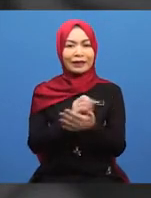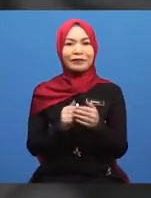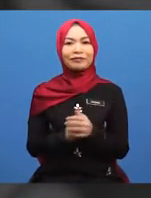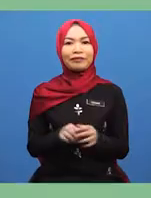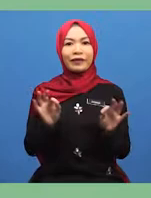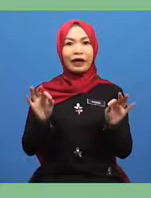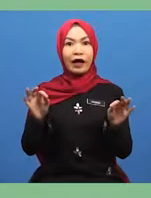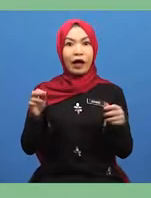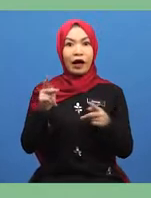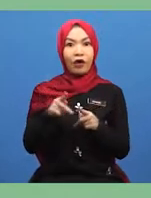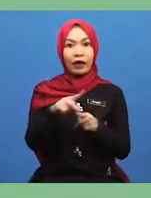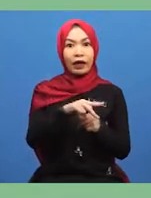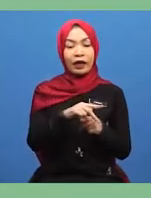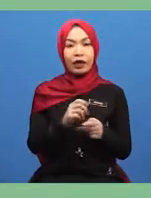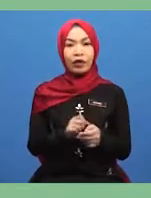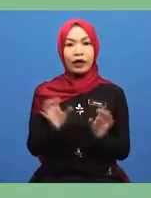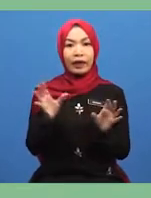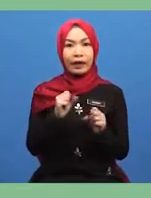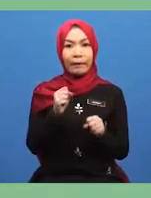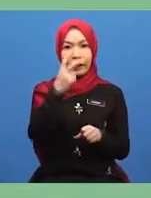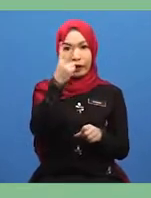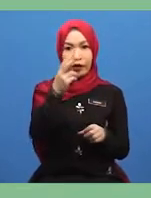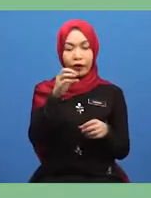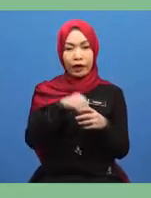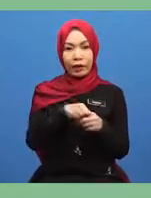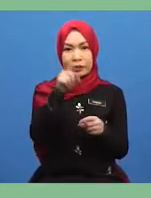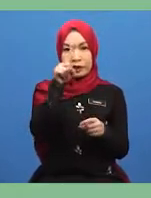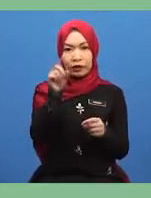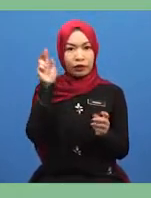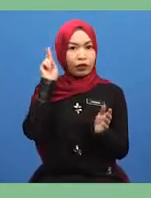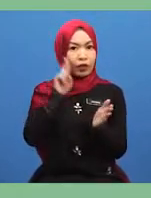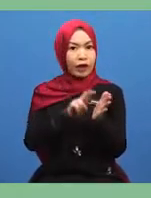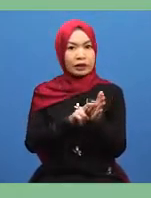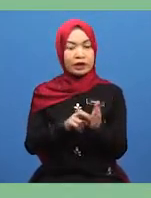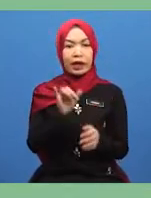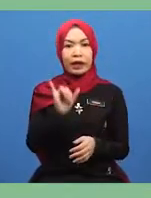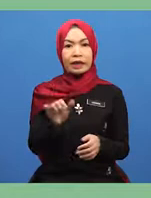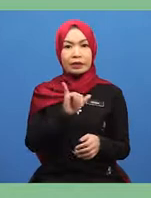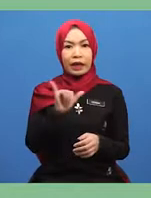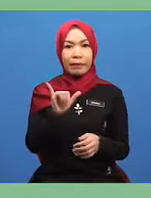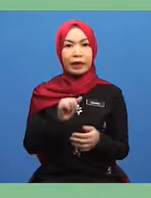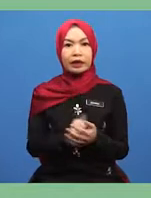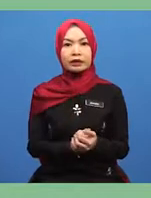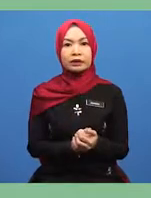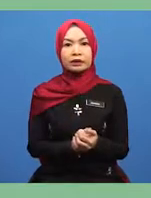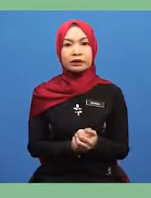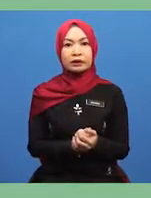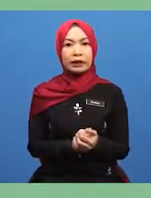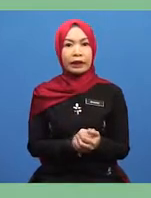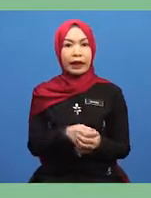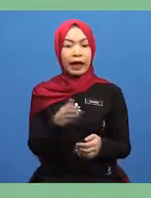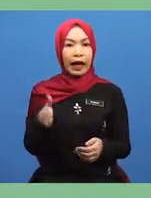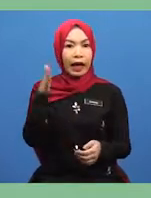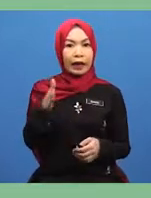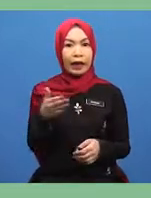yang sama? Marilah kita lihat Raja C. Apabila kelop permintaan USD bersilang dengan